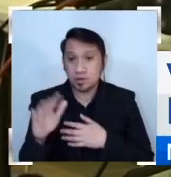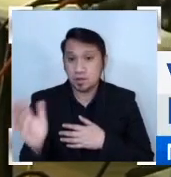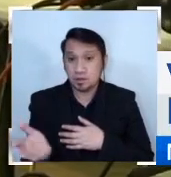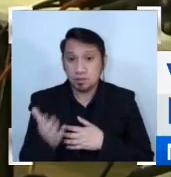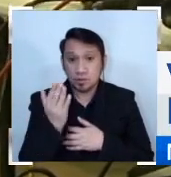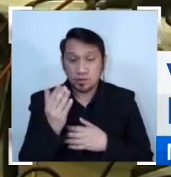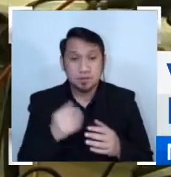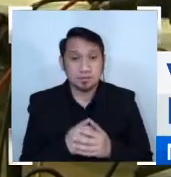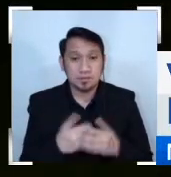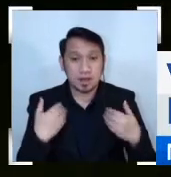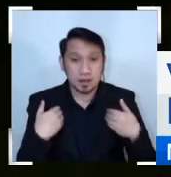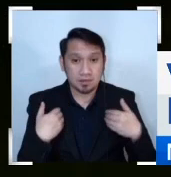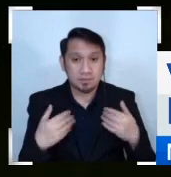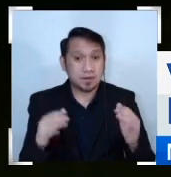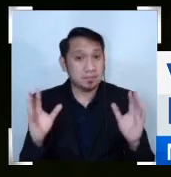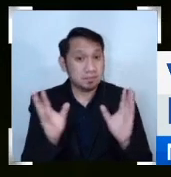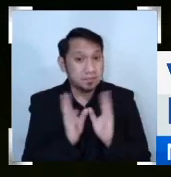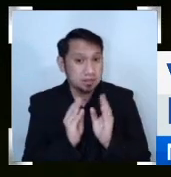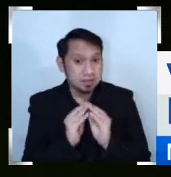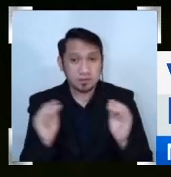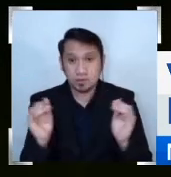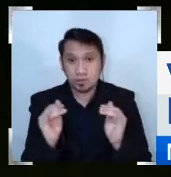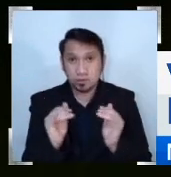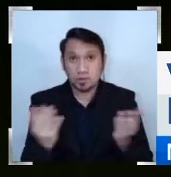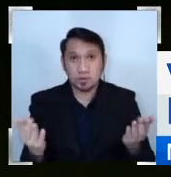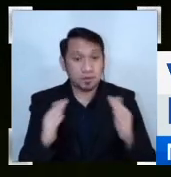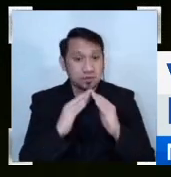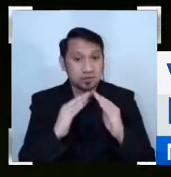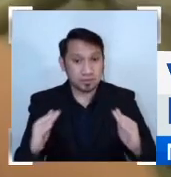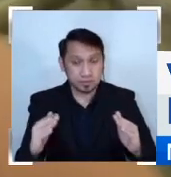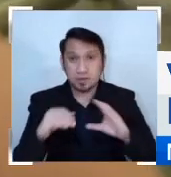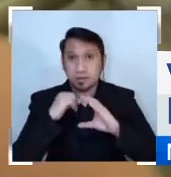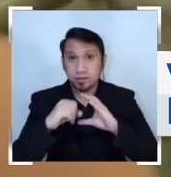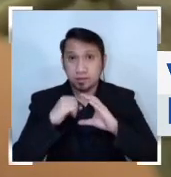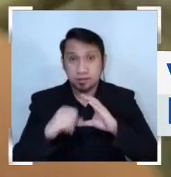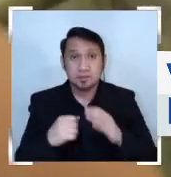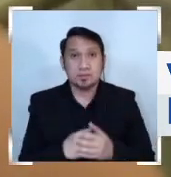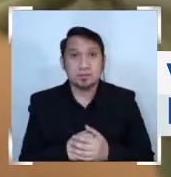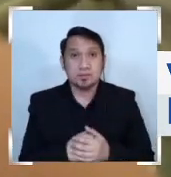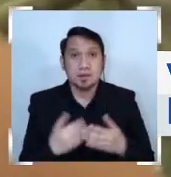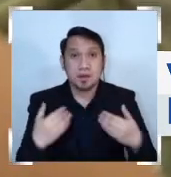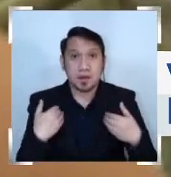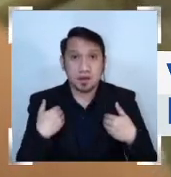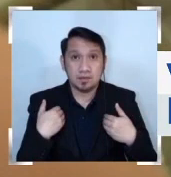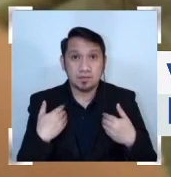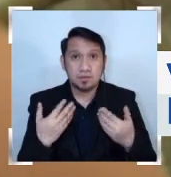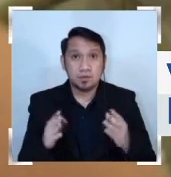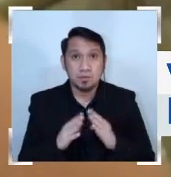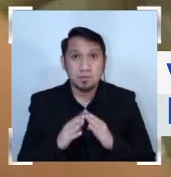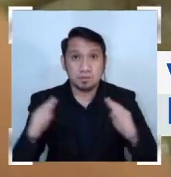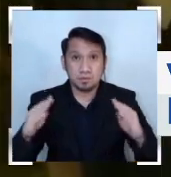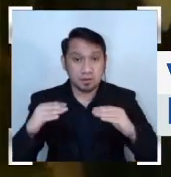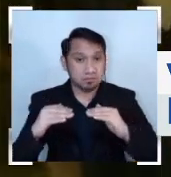ng press conference si Robredo sa kanyang bahay sa Magaraw, Camarines Sur, kaugnay ng malaking lamang sa kanya ni dating Senador